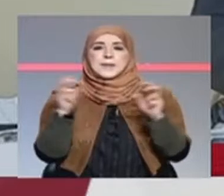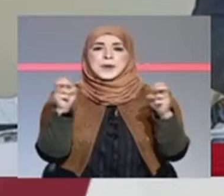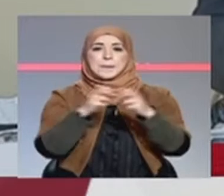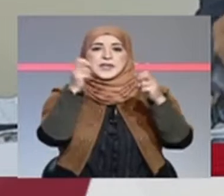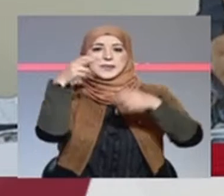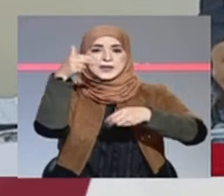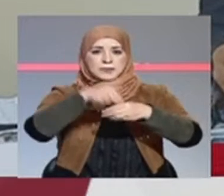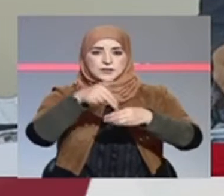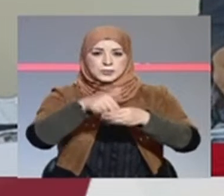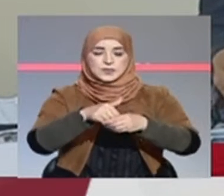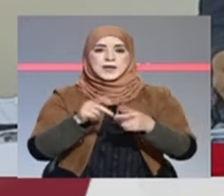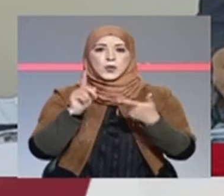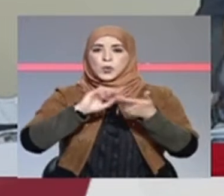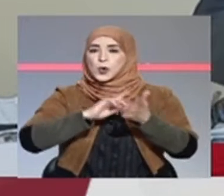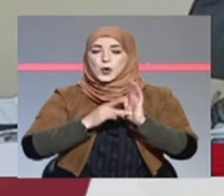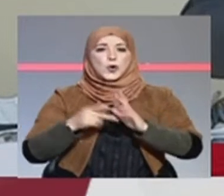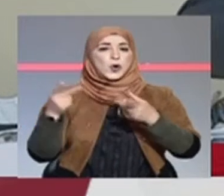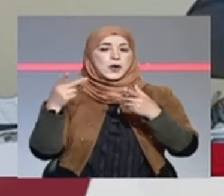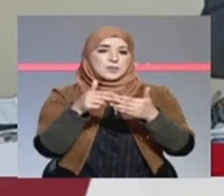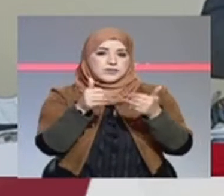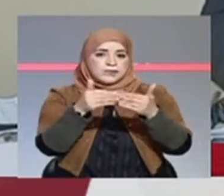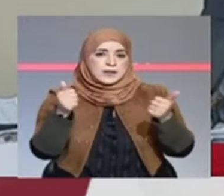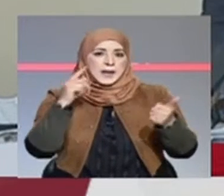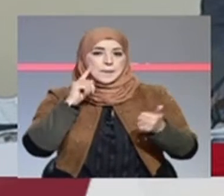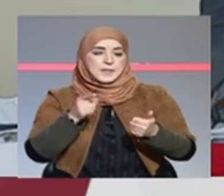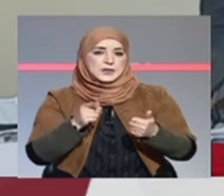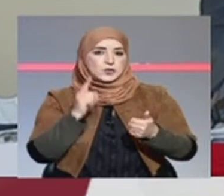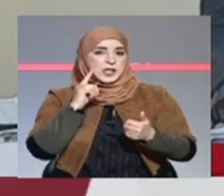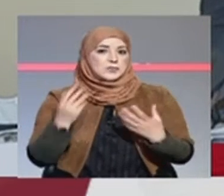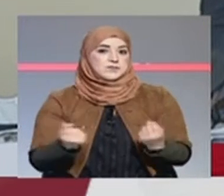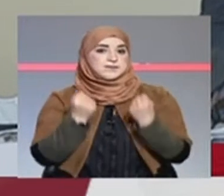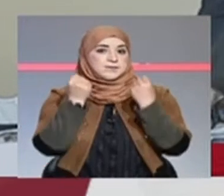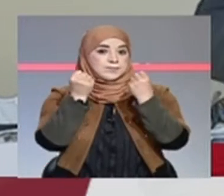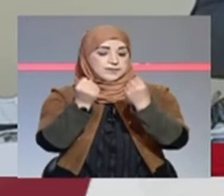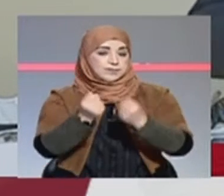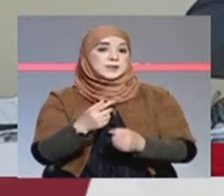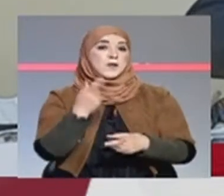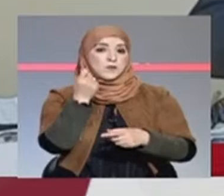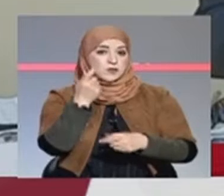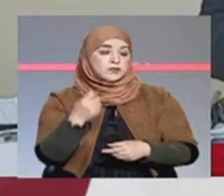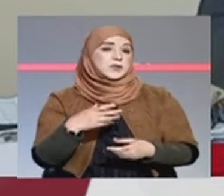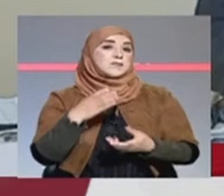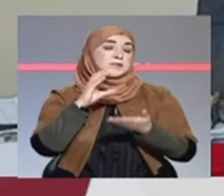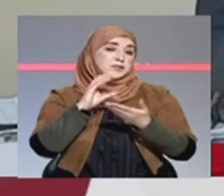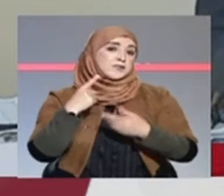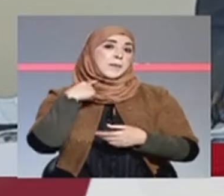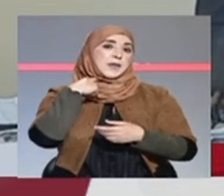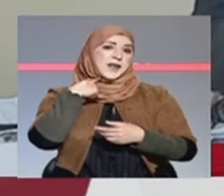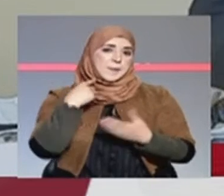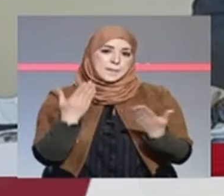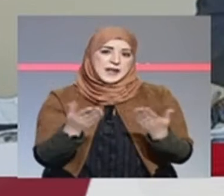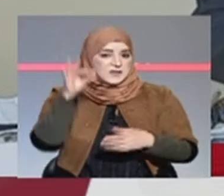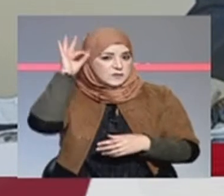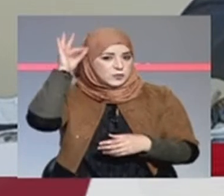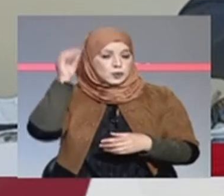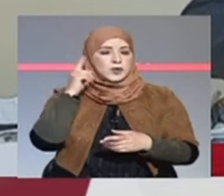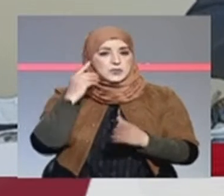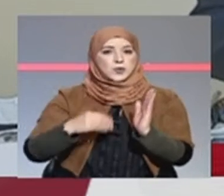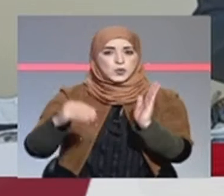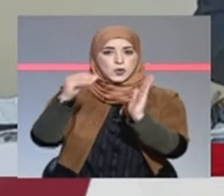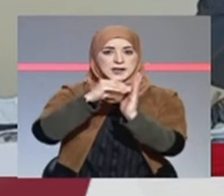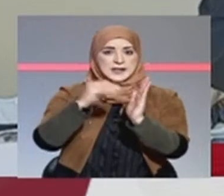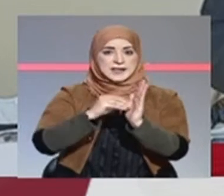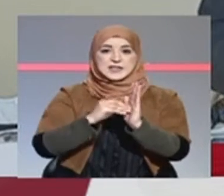في اسعار كل المنتوجات وسيجري التضخم المالي وسيزيد في حاجه ال